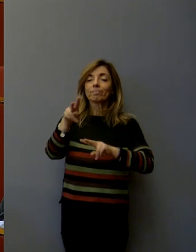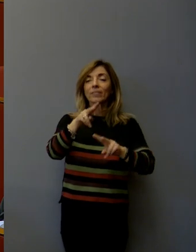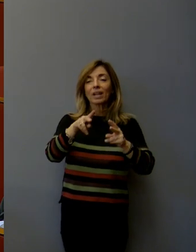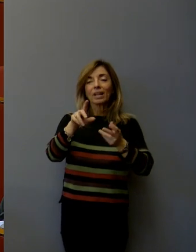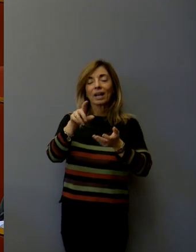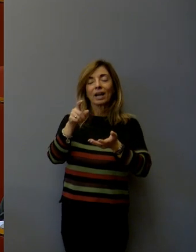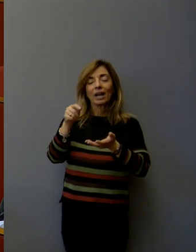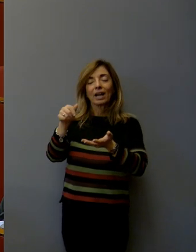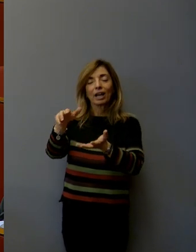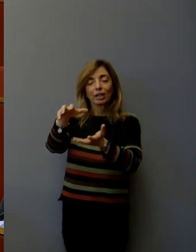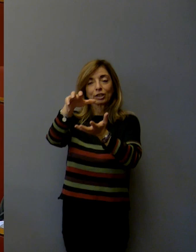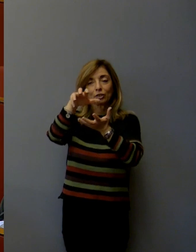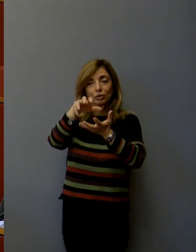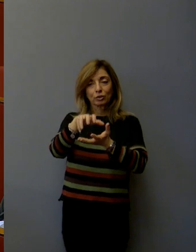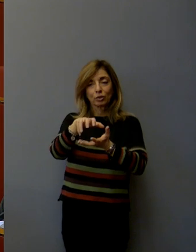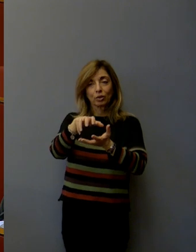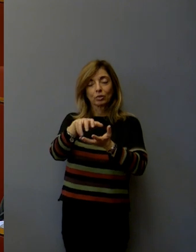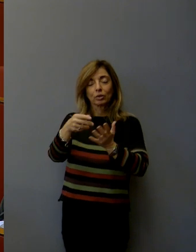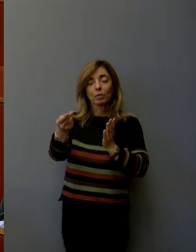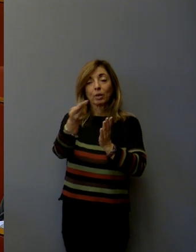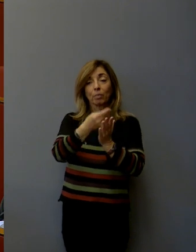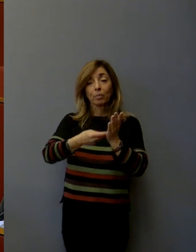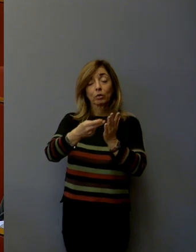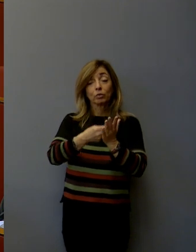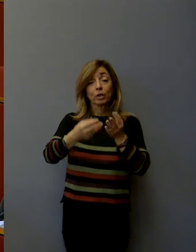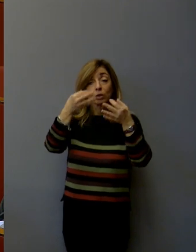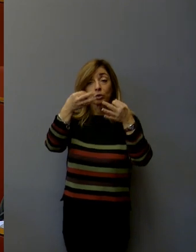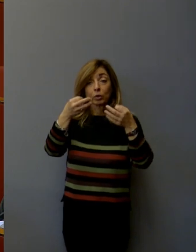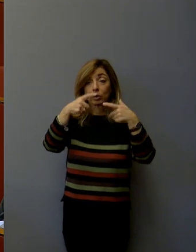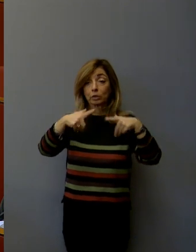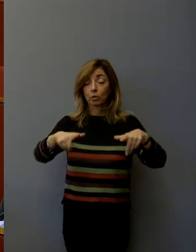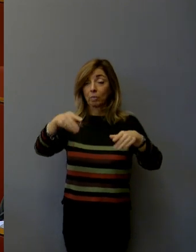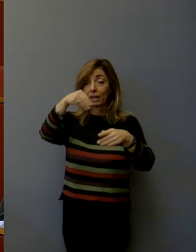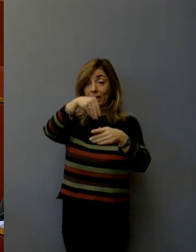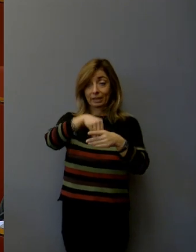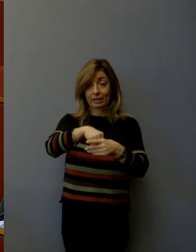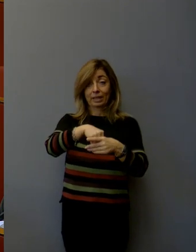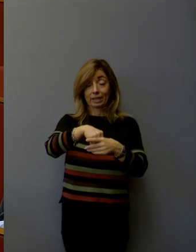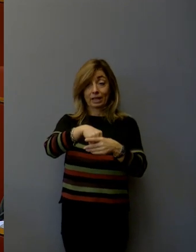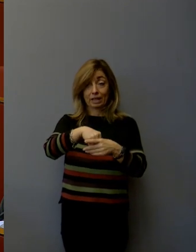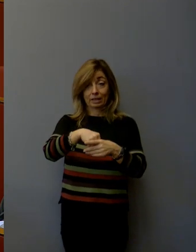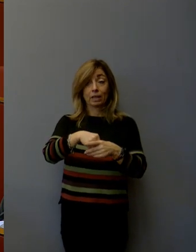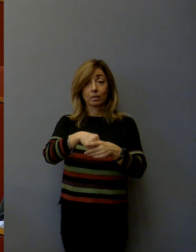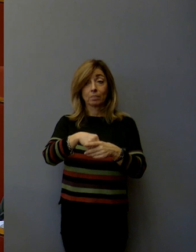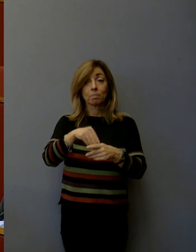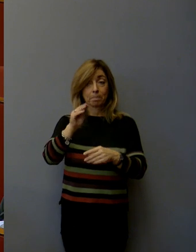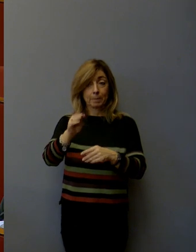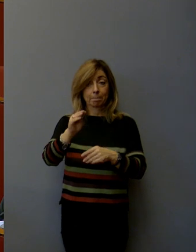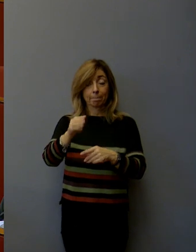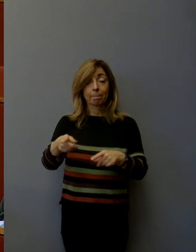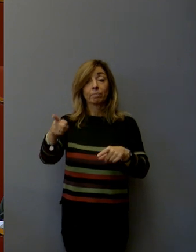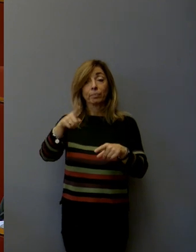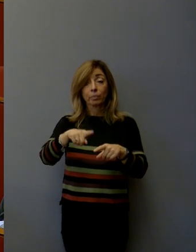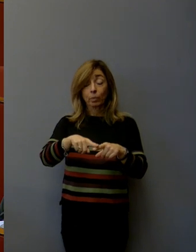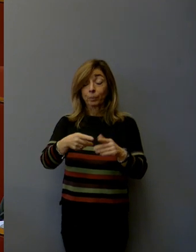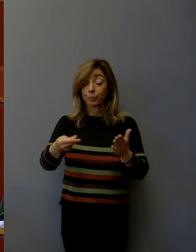urbana integrata per spacchi le indicazioni di cui alla mia premessa e poi fatto il